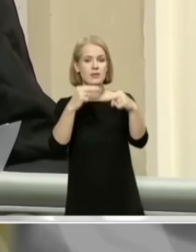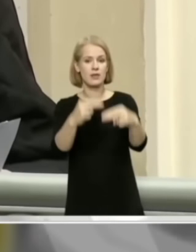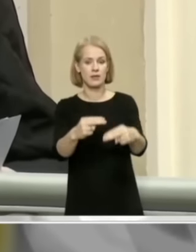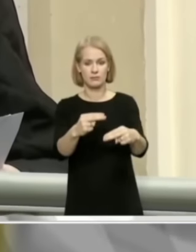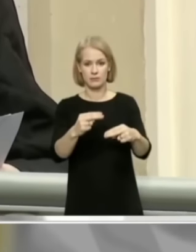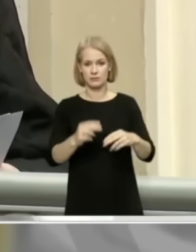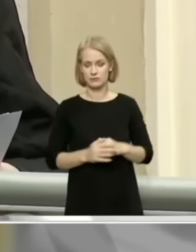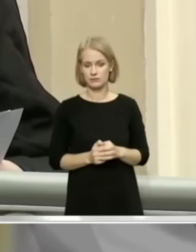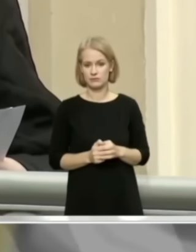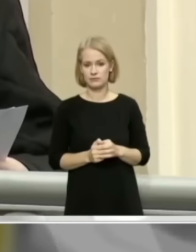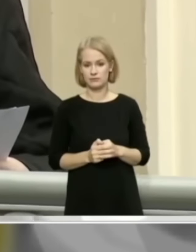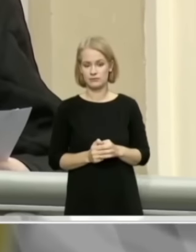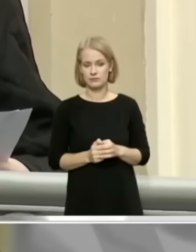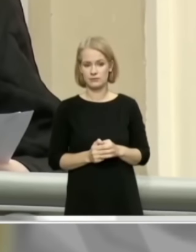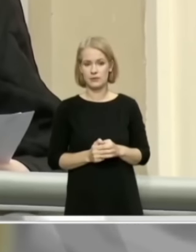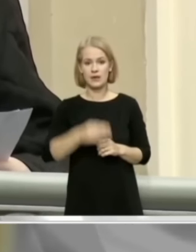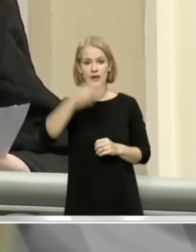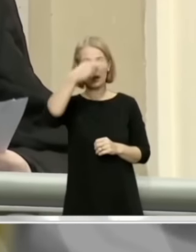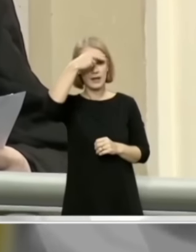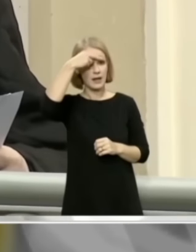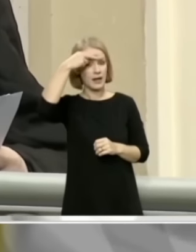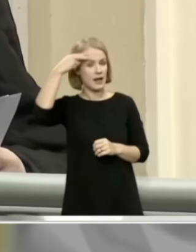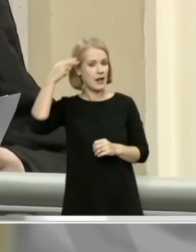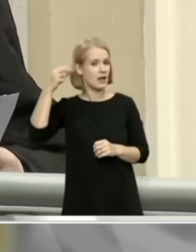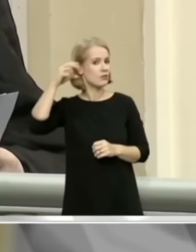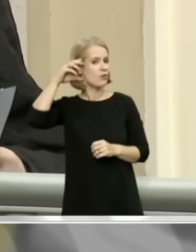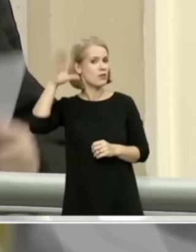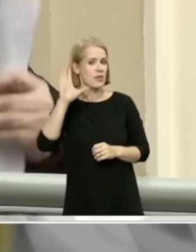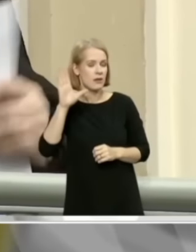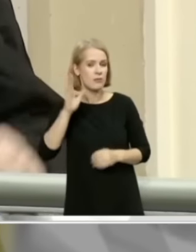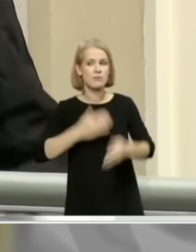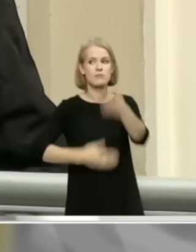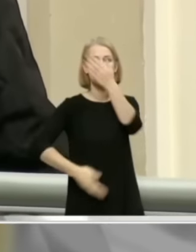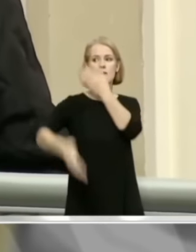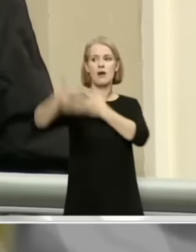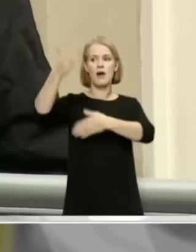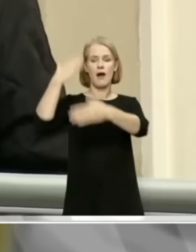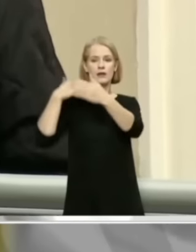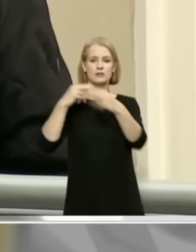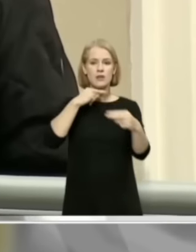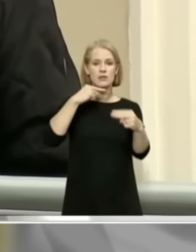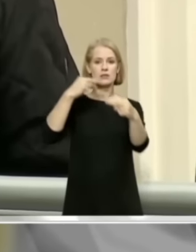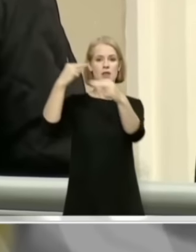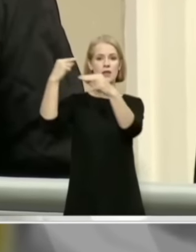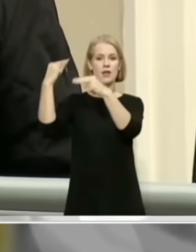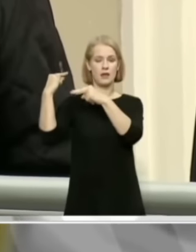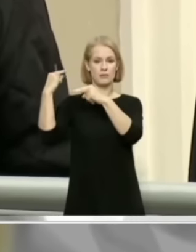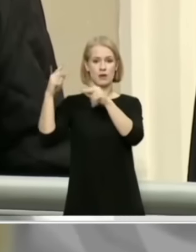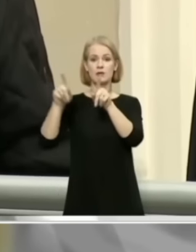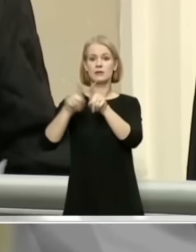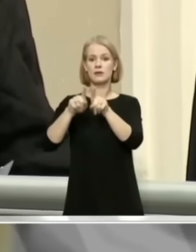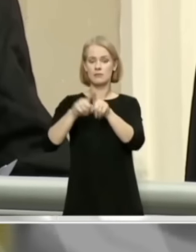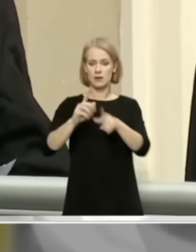nepriklausomos Lietuvos praeičiai ir ateities vilčiai.